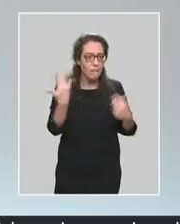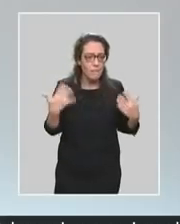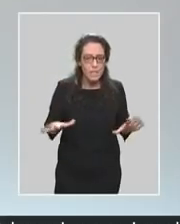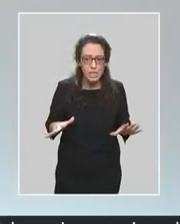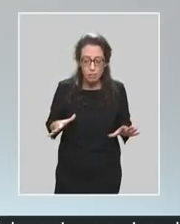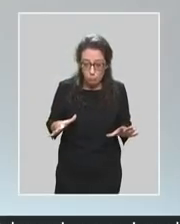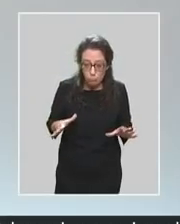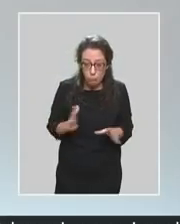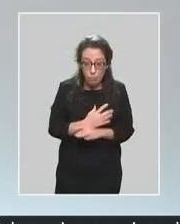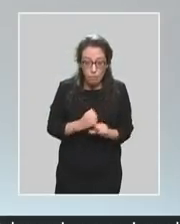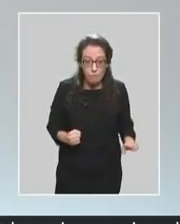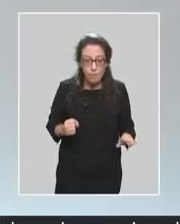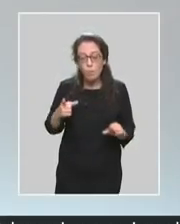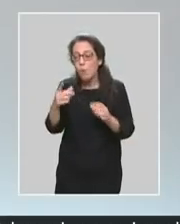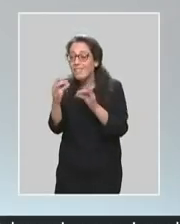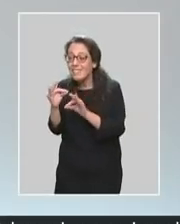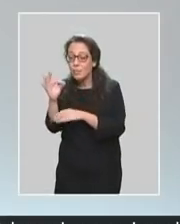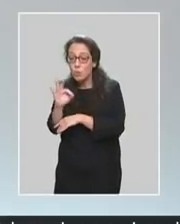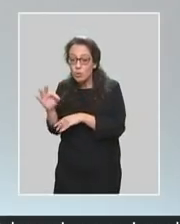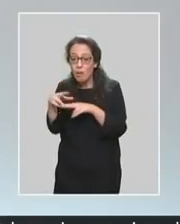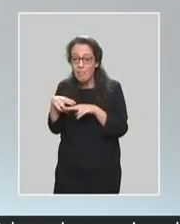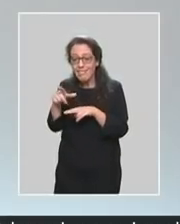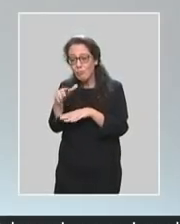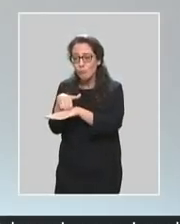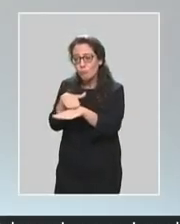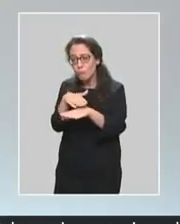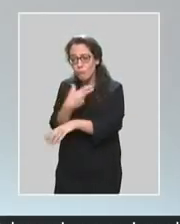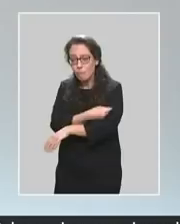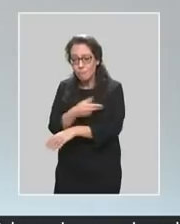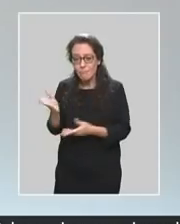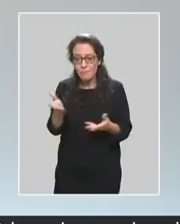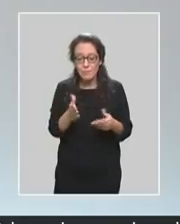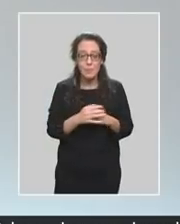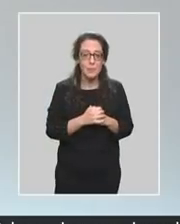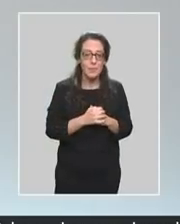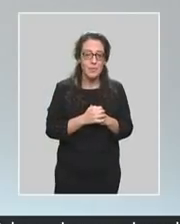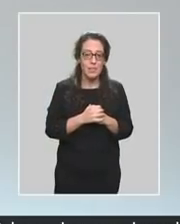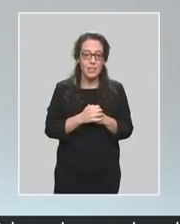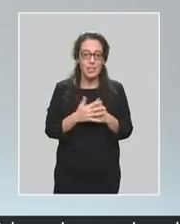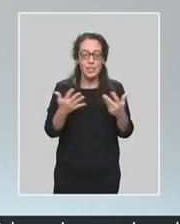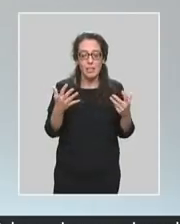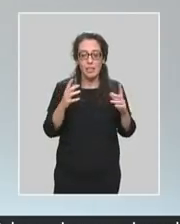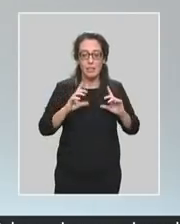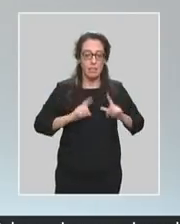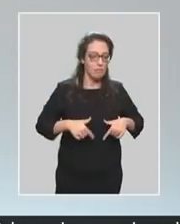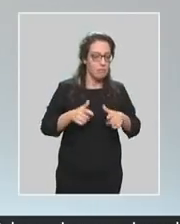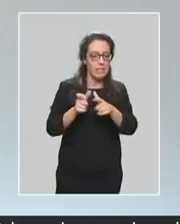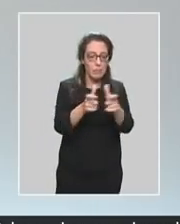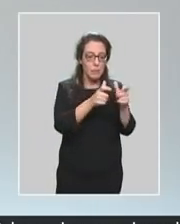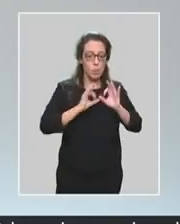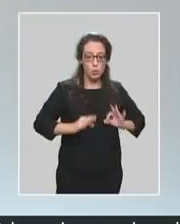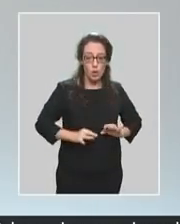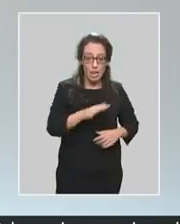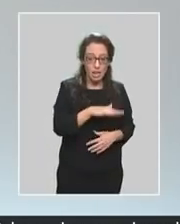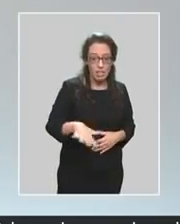au fait que nous continuerons des campagnes de vaccination dans le cadre scolaire ou à côté des établissements scolaires, de manière à ce que